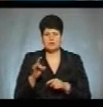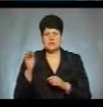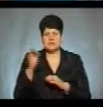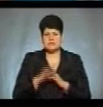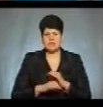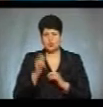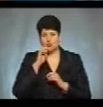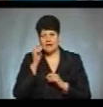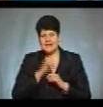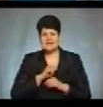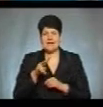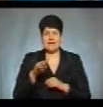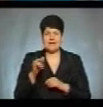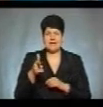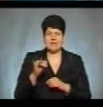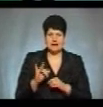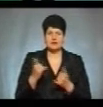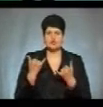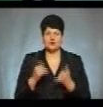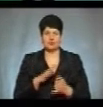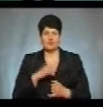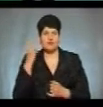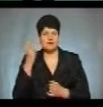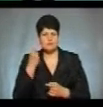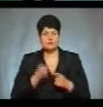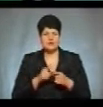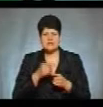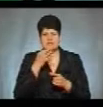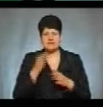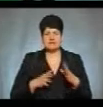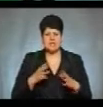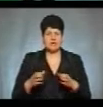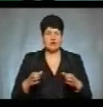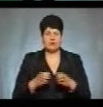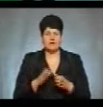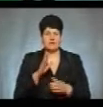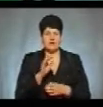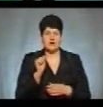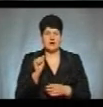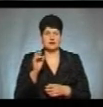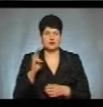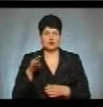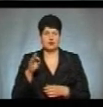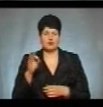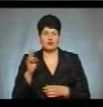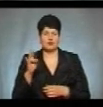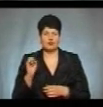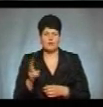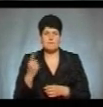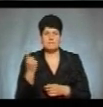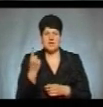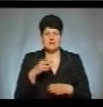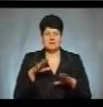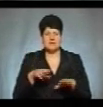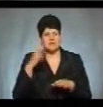Західноукраїнської ліги, який сьогодні відбувся у Хмельницькому. Про це нам повідомив тренер команди Віктор Антонюк. За його словами, перше місце у команди